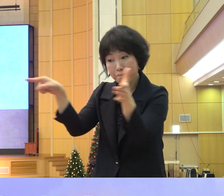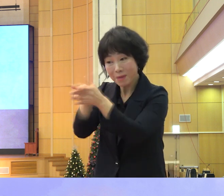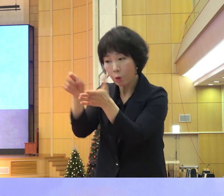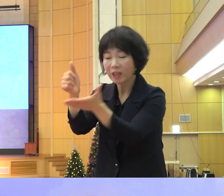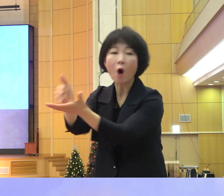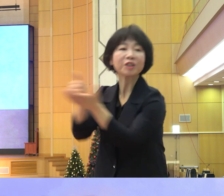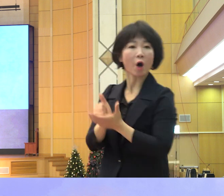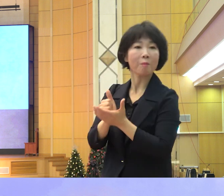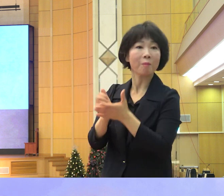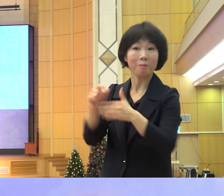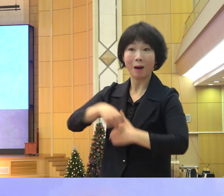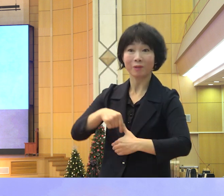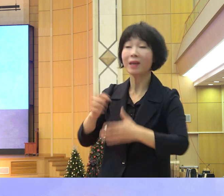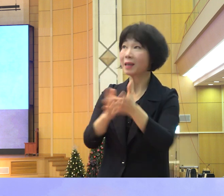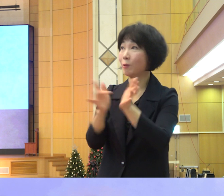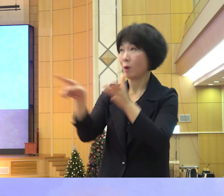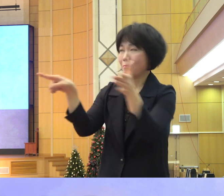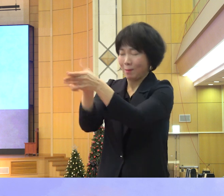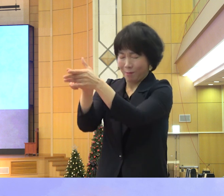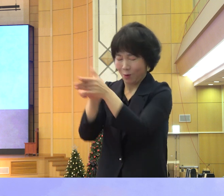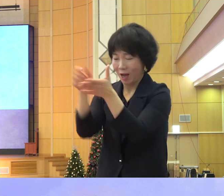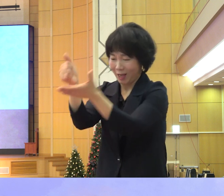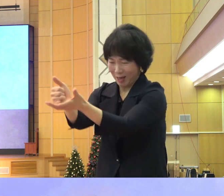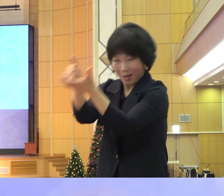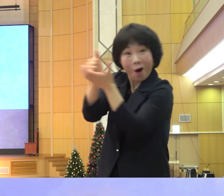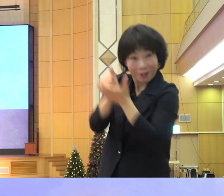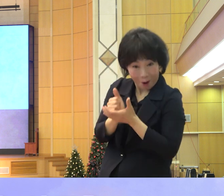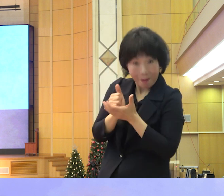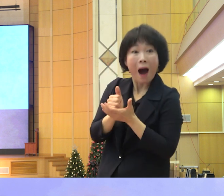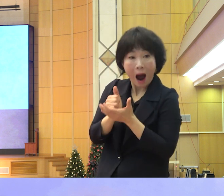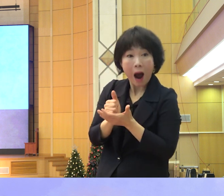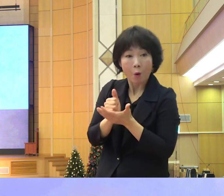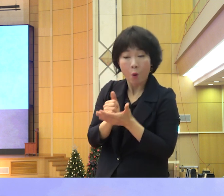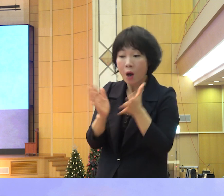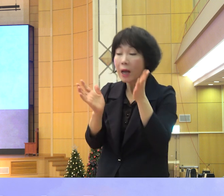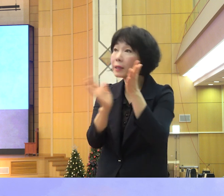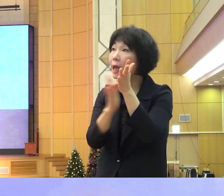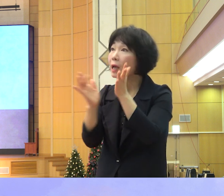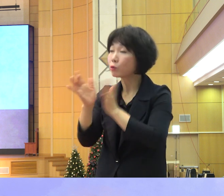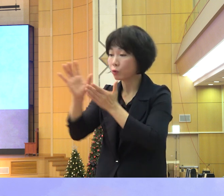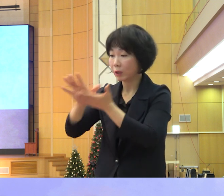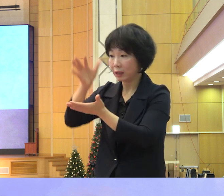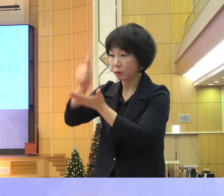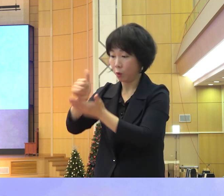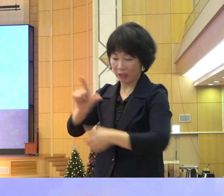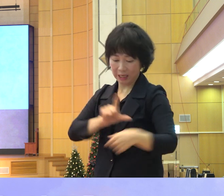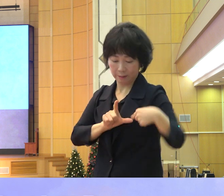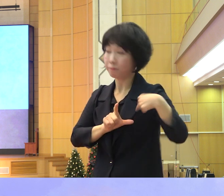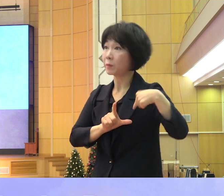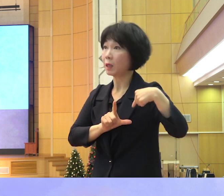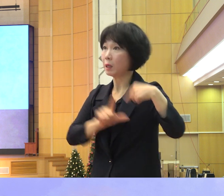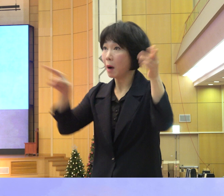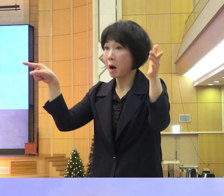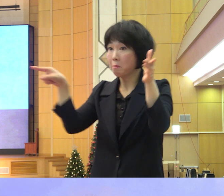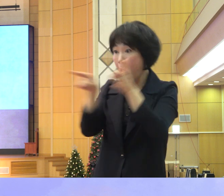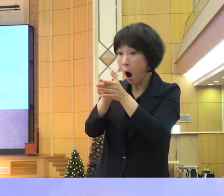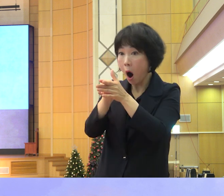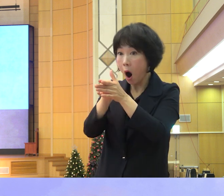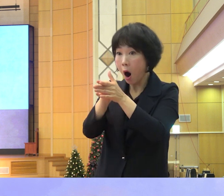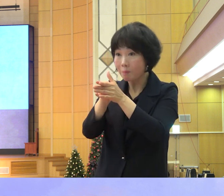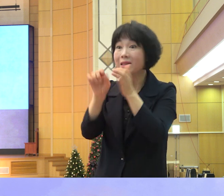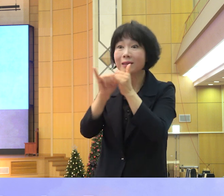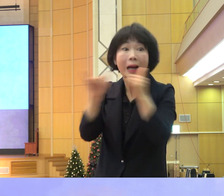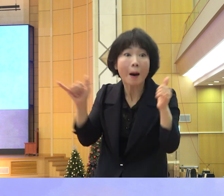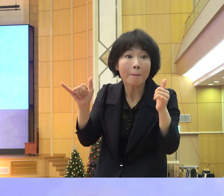얘기입니다. 영접하는 자, 그 이름을 믿는 자, 예수 그리스도의 이름을 믿는 자, 죄에서 구원할